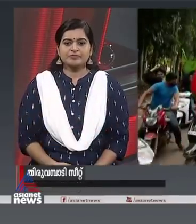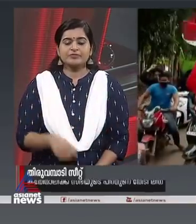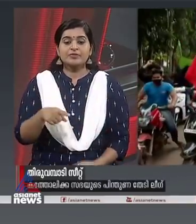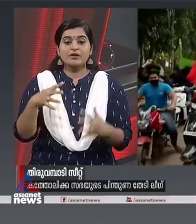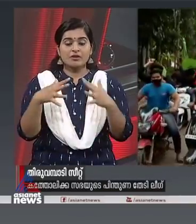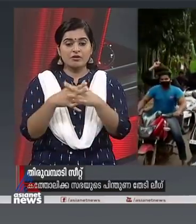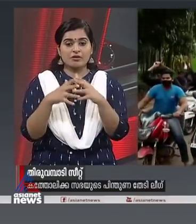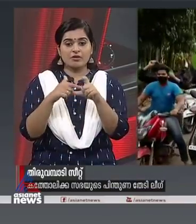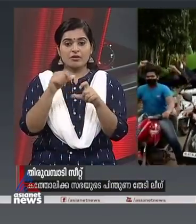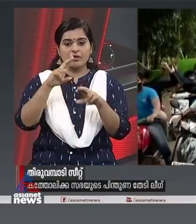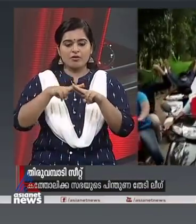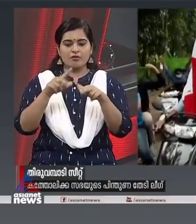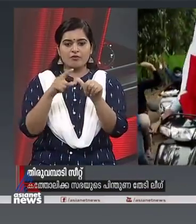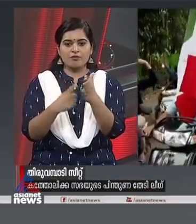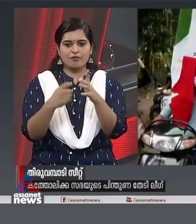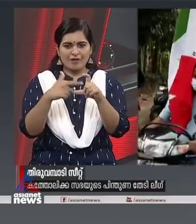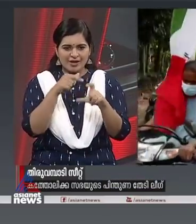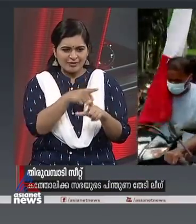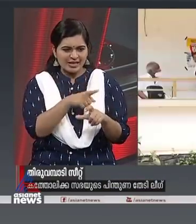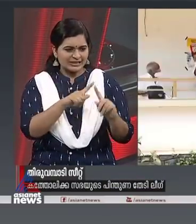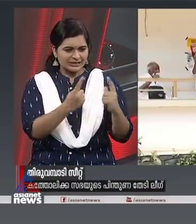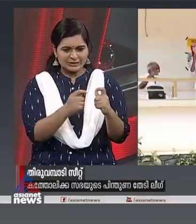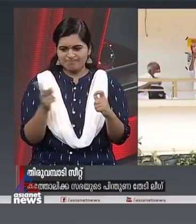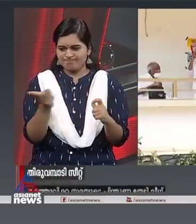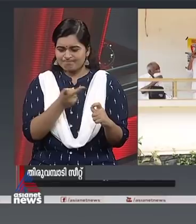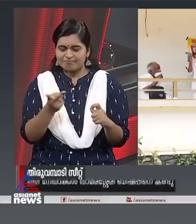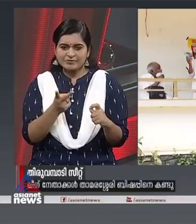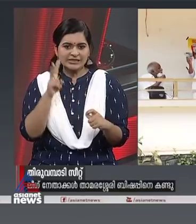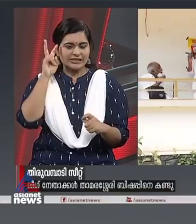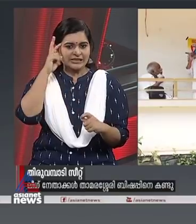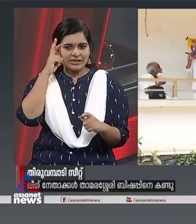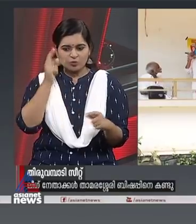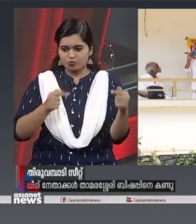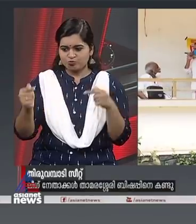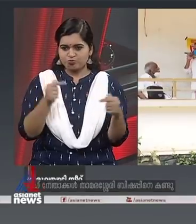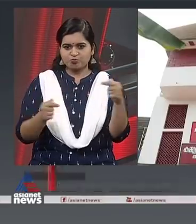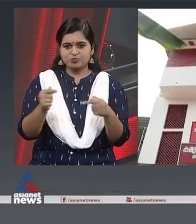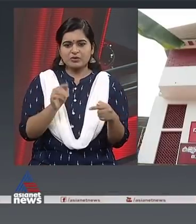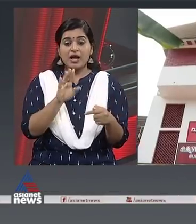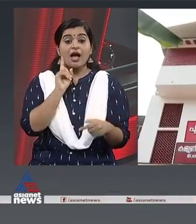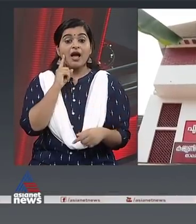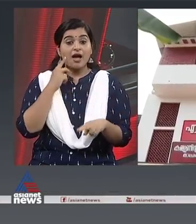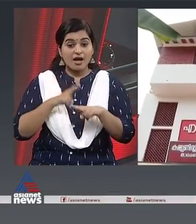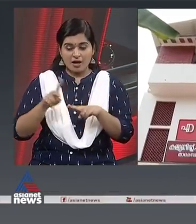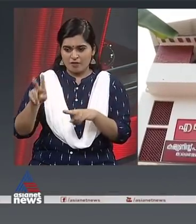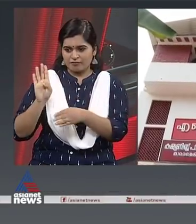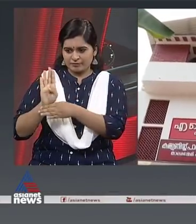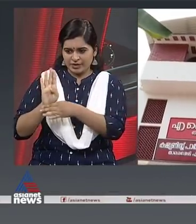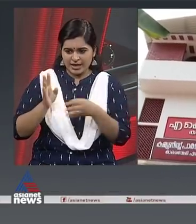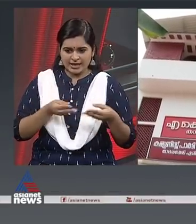പാർട്ടി പിടിക്കുന്ന വോട്ടുകൾ കാര്യമായി ക്ഷീണം ചെയ്യുമെന്ന ആശങ്കയും ലീഗിനുണ്ട്. അതേസമയം സീറ്റ് കേരള കോൺഗ്രസിന് നൽകി മണ്ഡലം